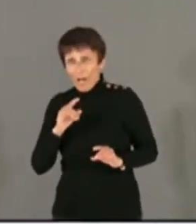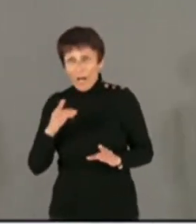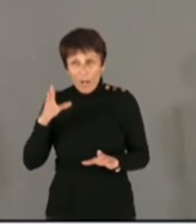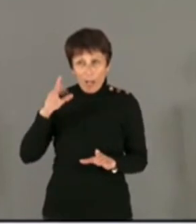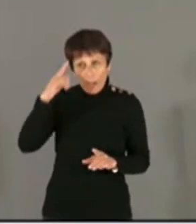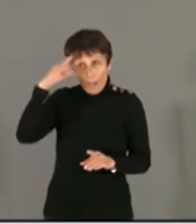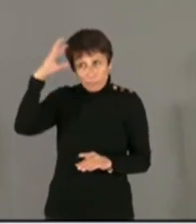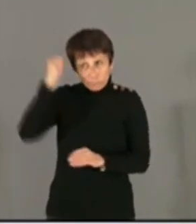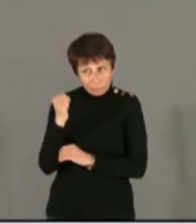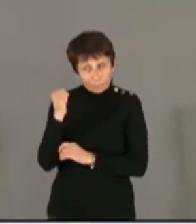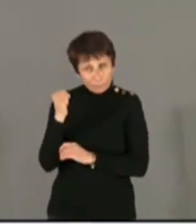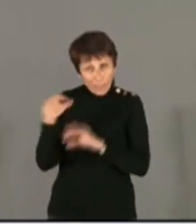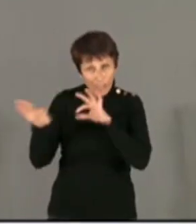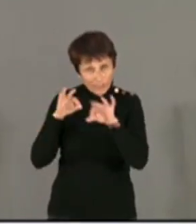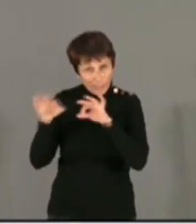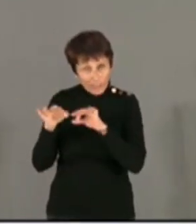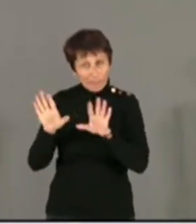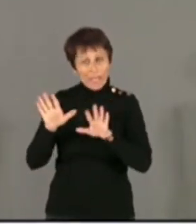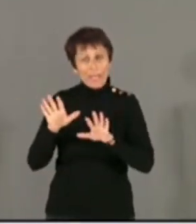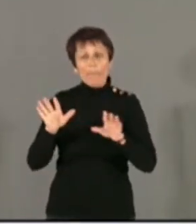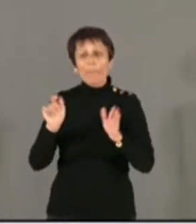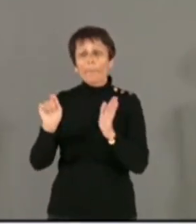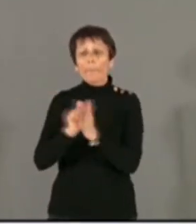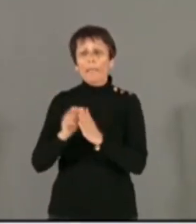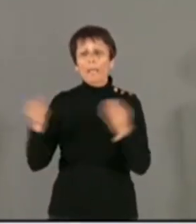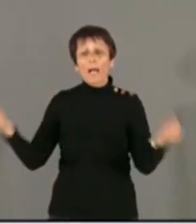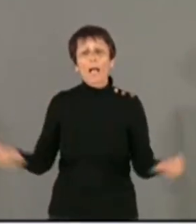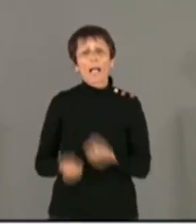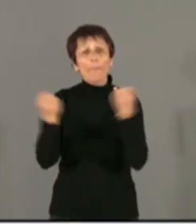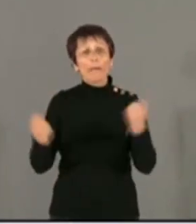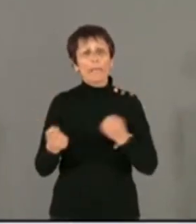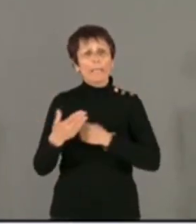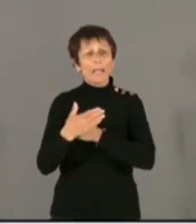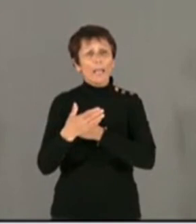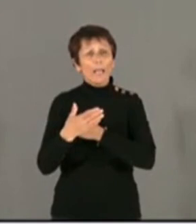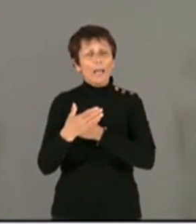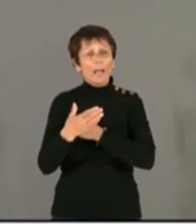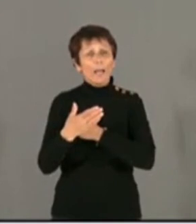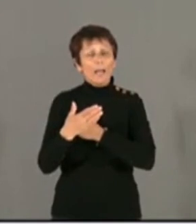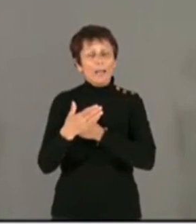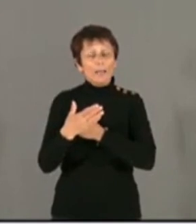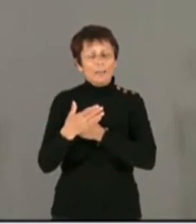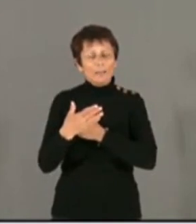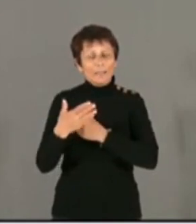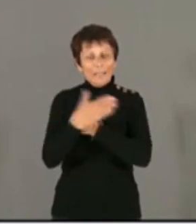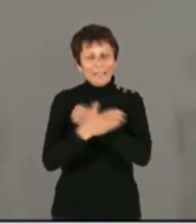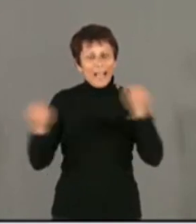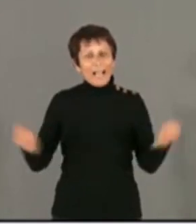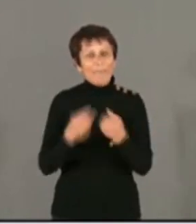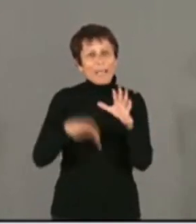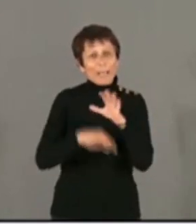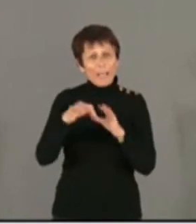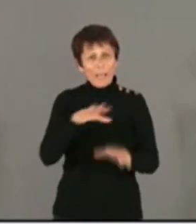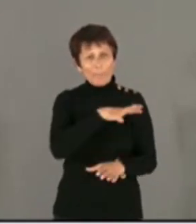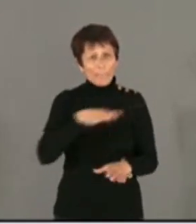amnésie sélective, mais pendant la campagne électorale, c'était votre amie, Madame Vassal, elle-même, et ses représentants dans les